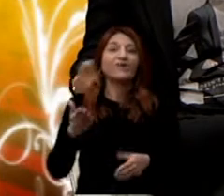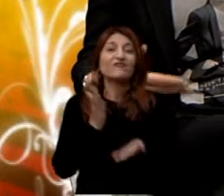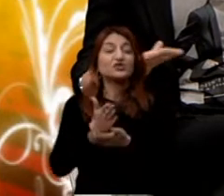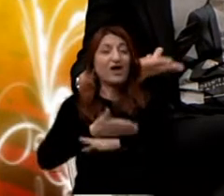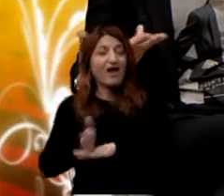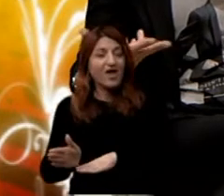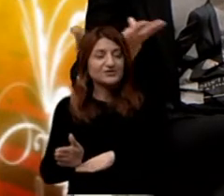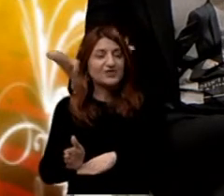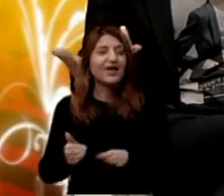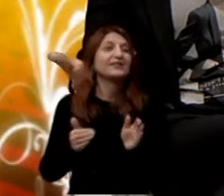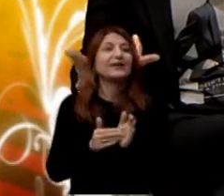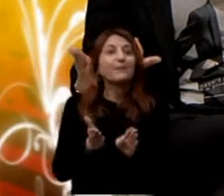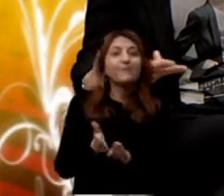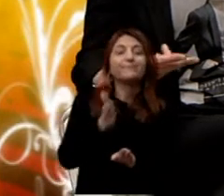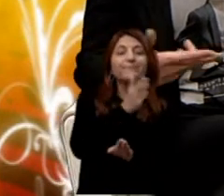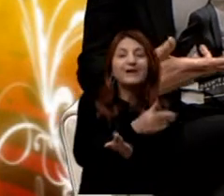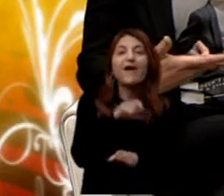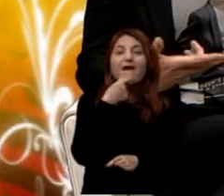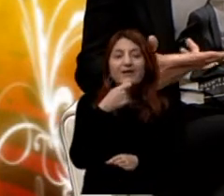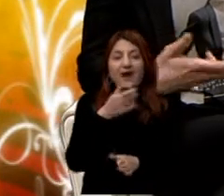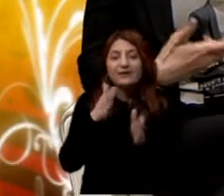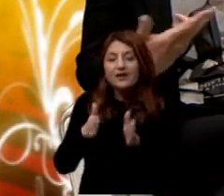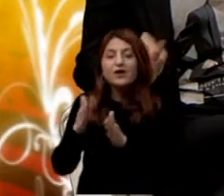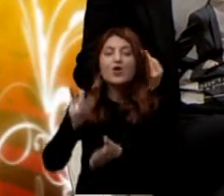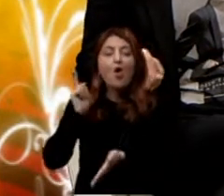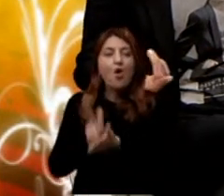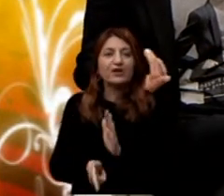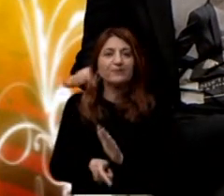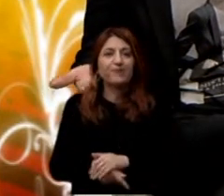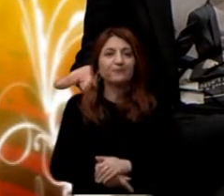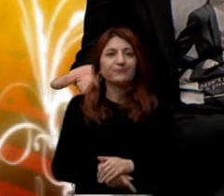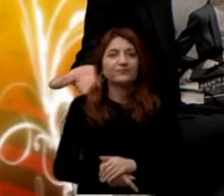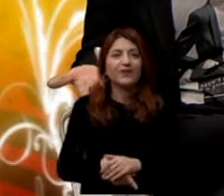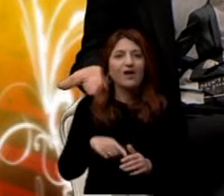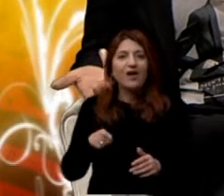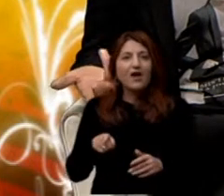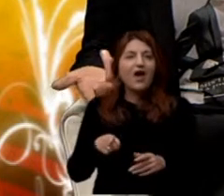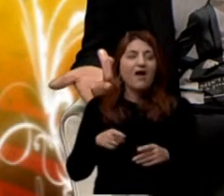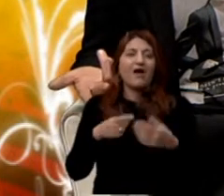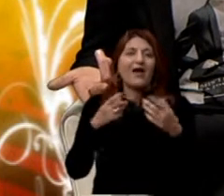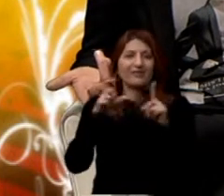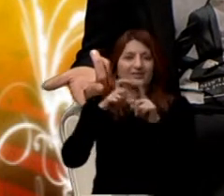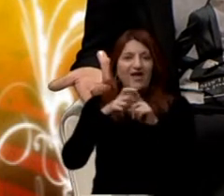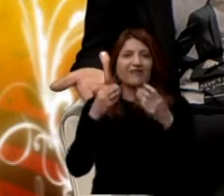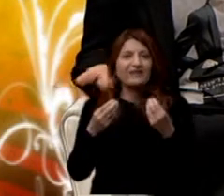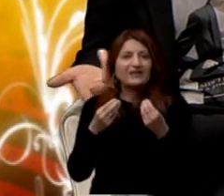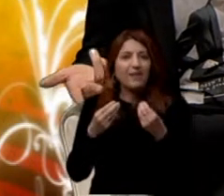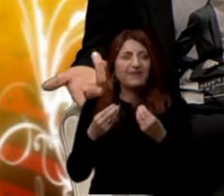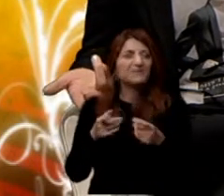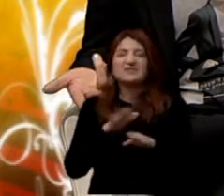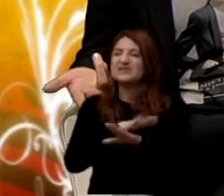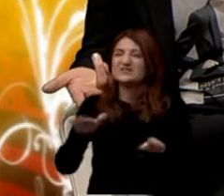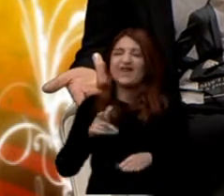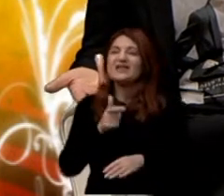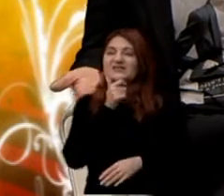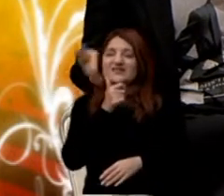kasno. Znači, mi moramo optimirati prehranu odmah u startu. D vitamin, to možemo gotovo biti 100% sigurni da smo svi u deficitu, pogotovo